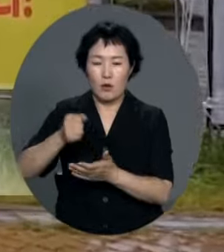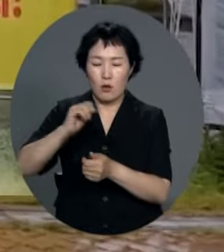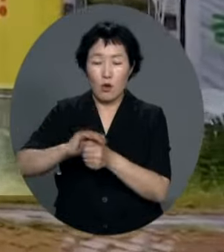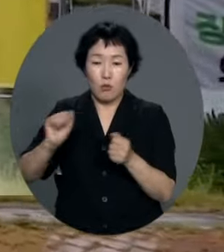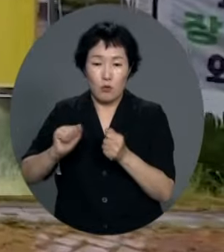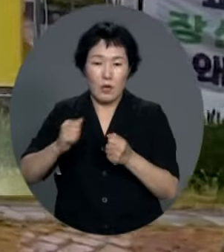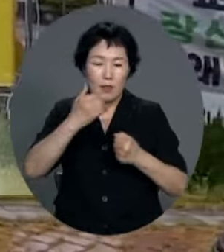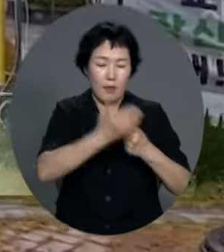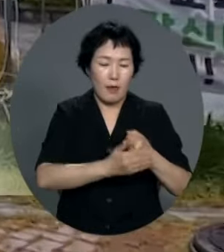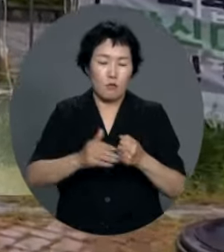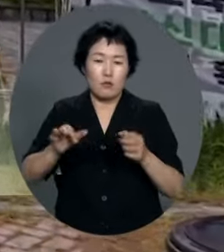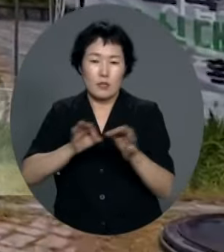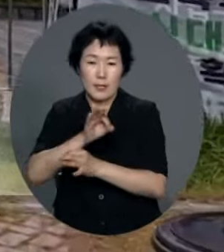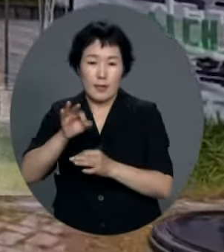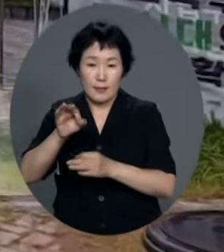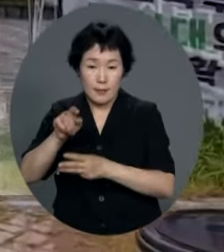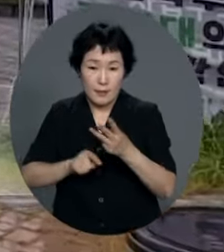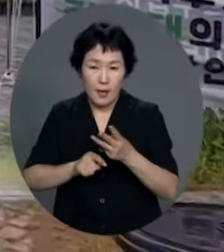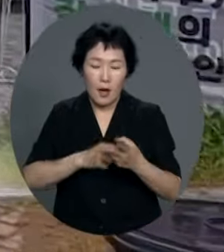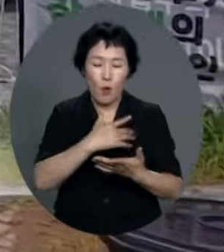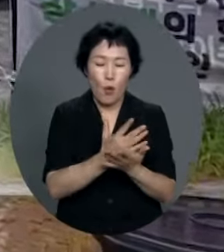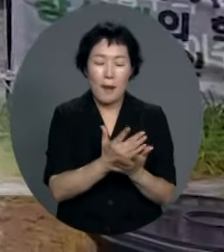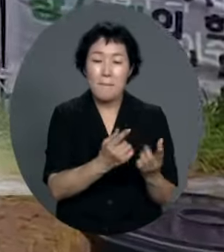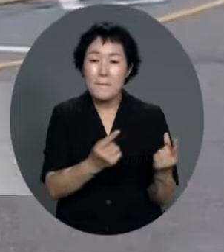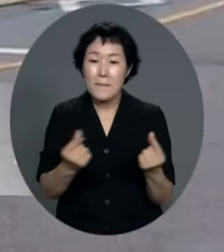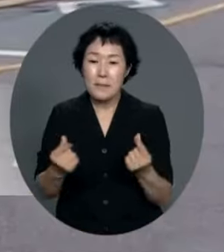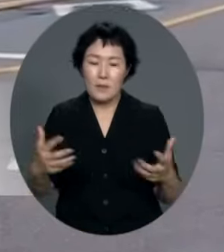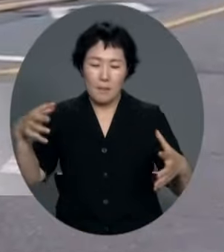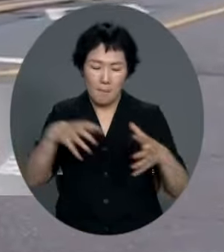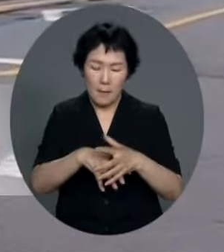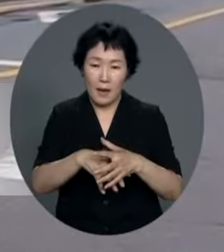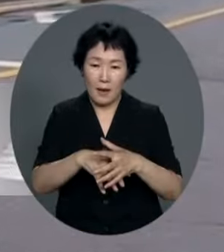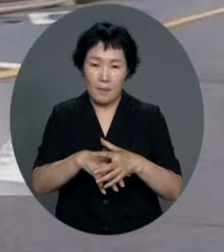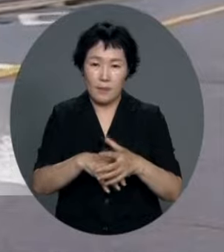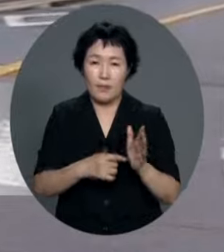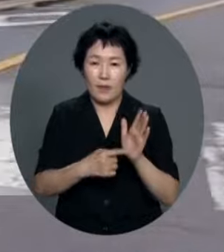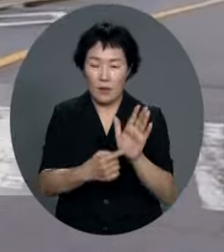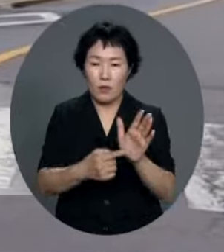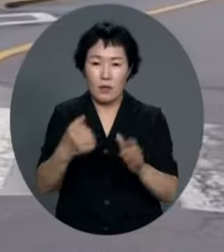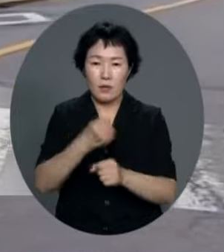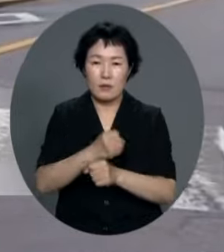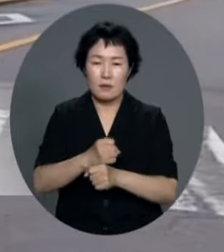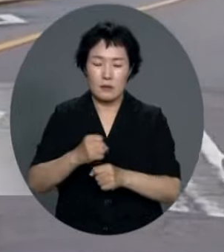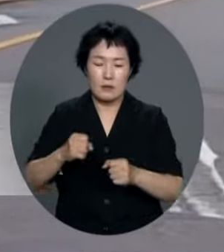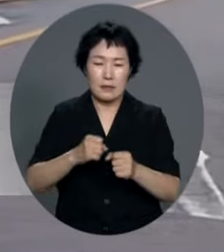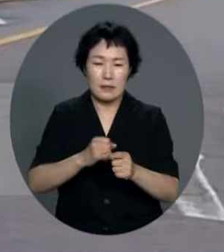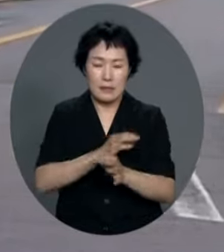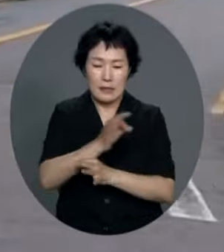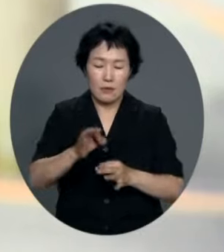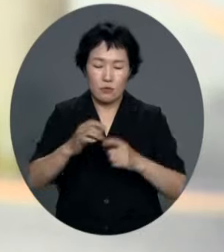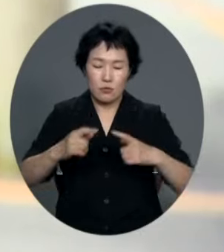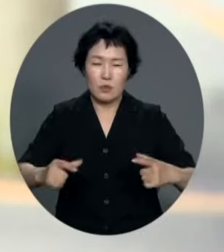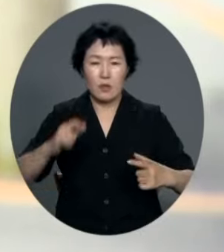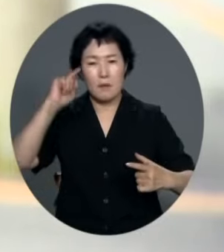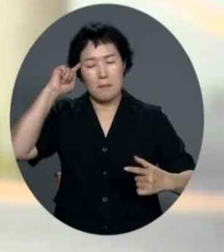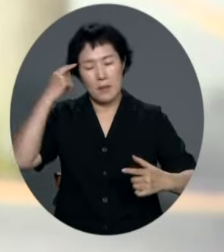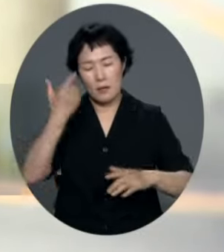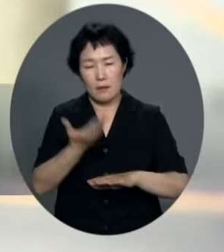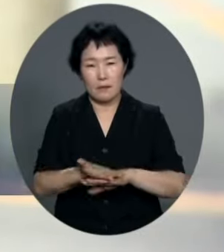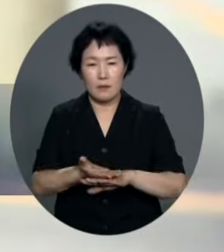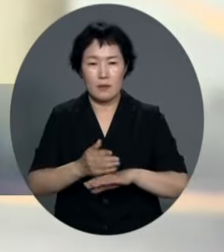상주 캠퍼스에 유사 학과를 통합하겠다는 안을 담으면서 상주 지역이 반발하고 있는 겁니다 상주